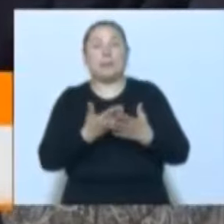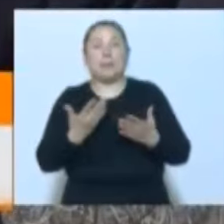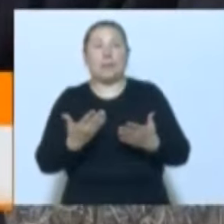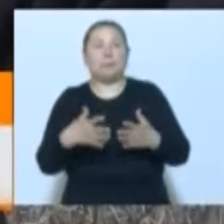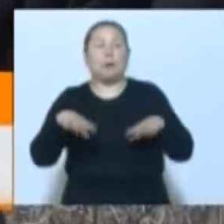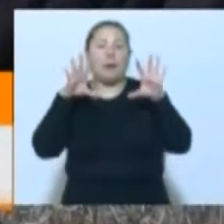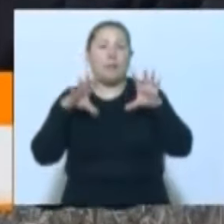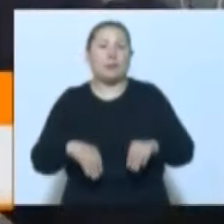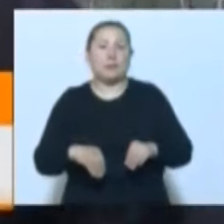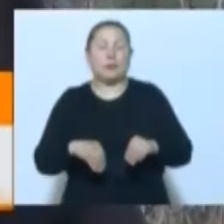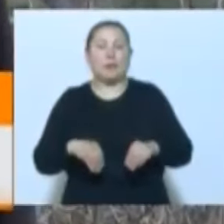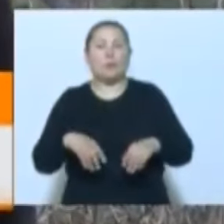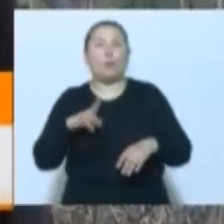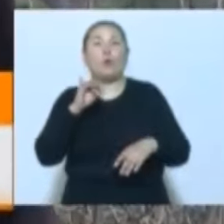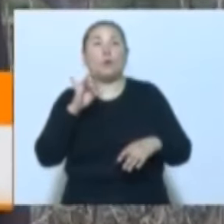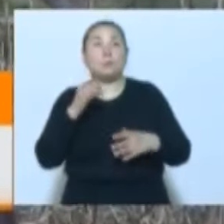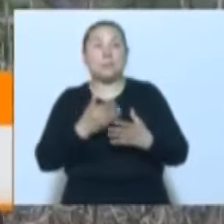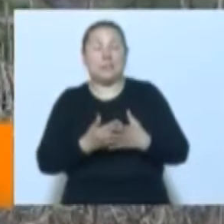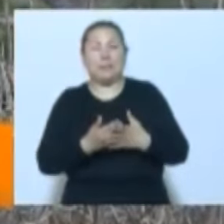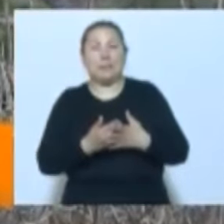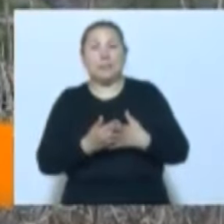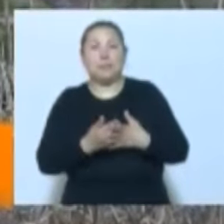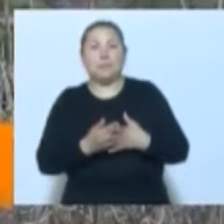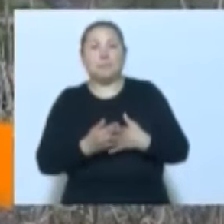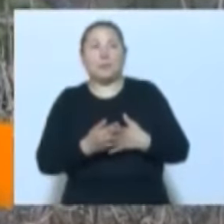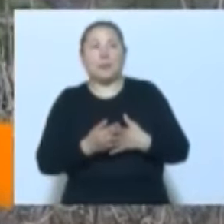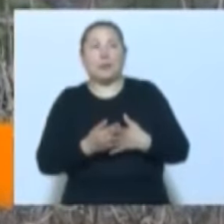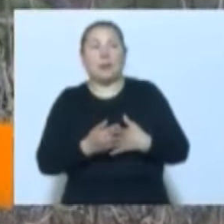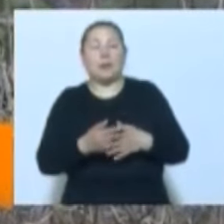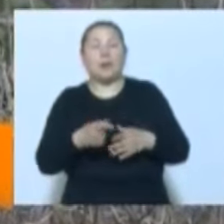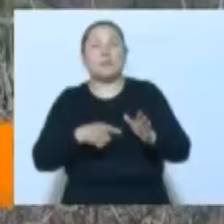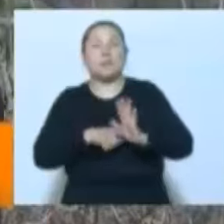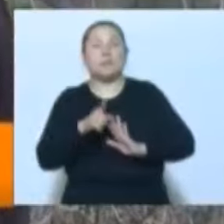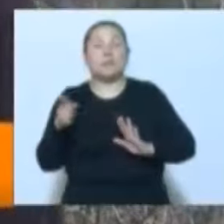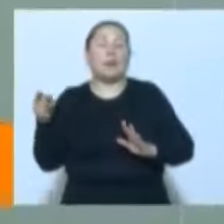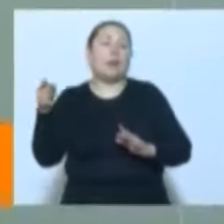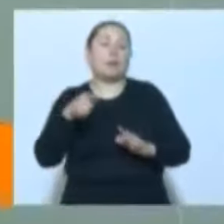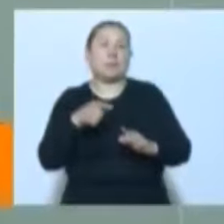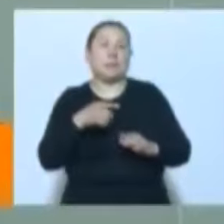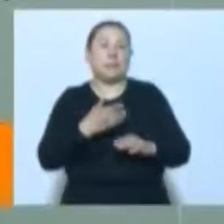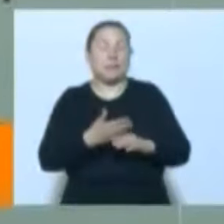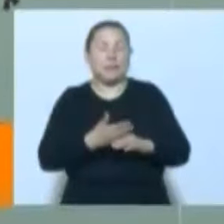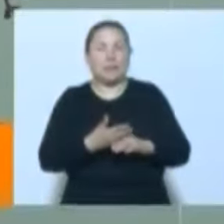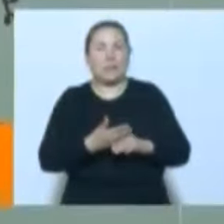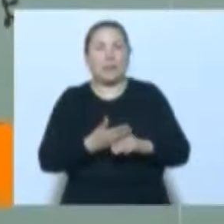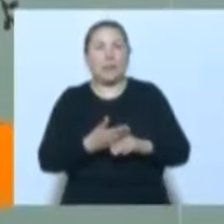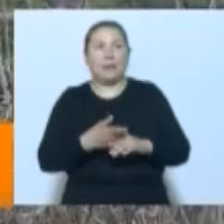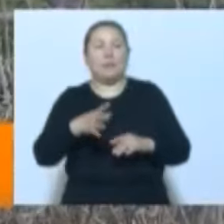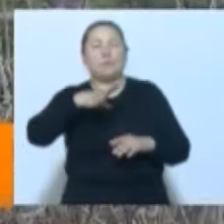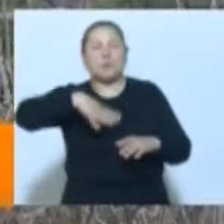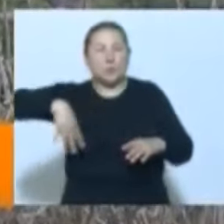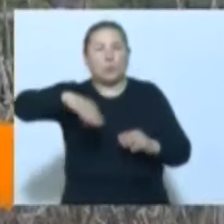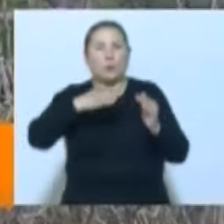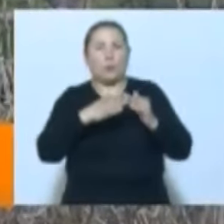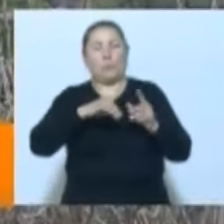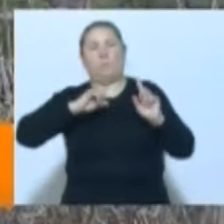ердің бәріне көгірсек дегілді. Артынан бұл аршар үйдің артына дейін талдардың нелерін бәрін кілен